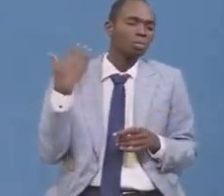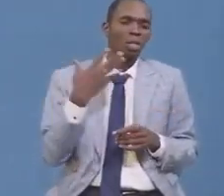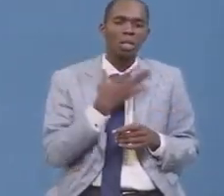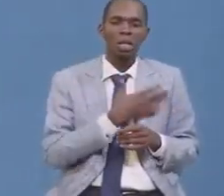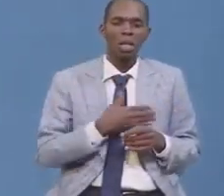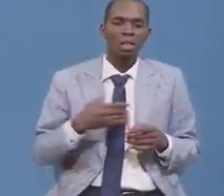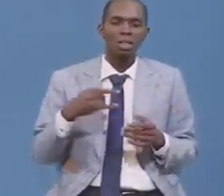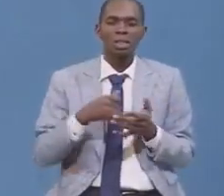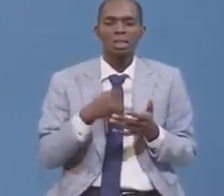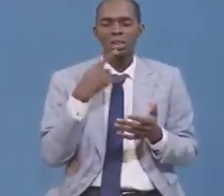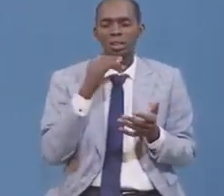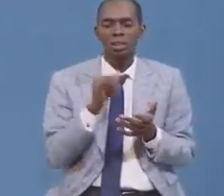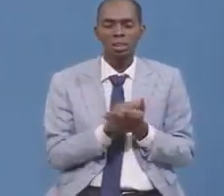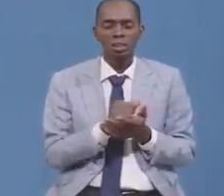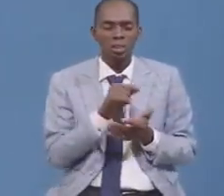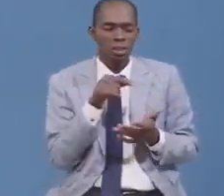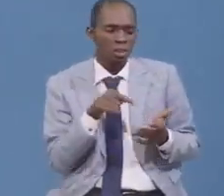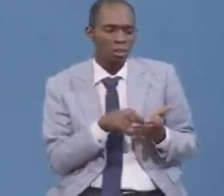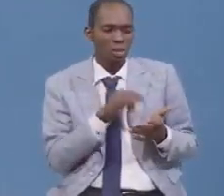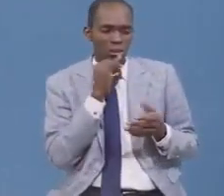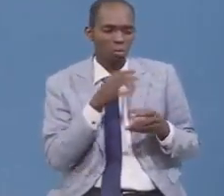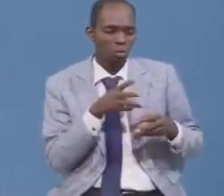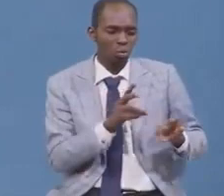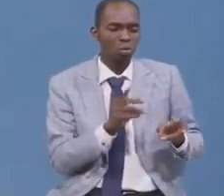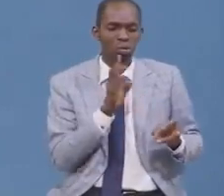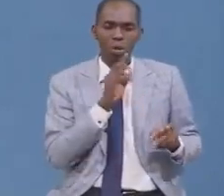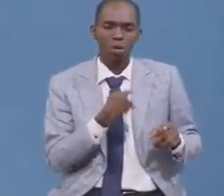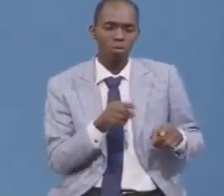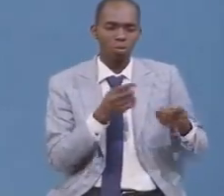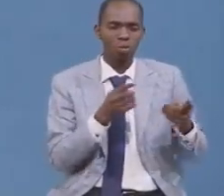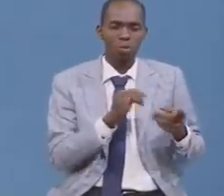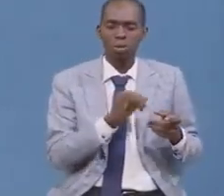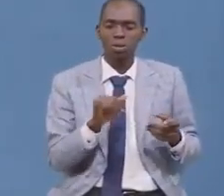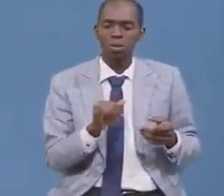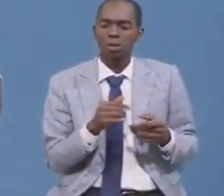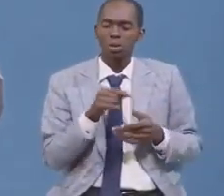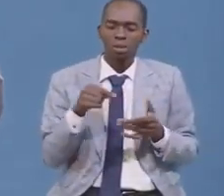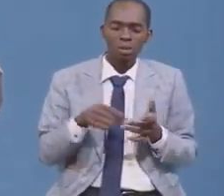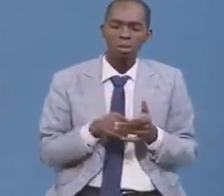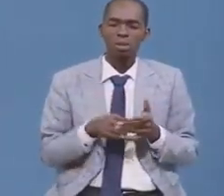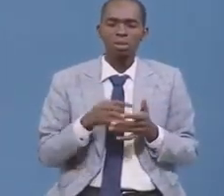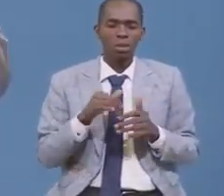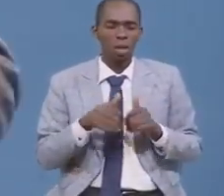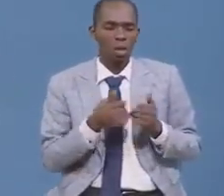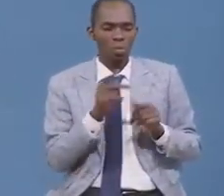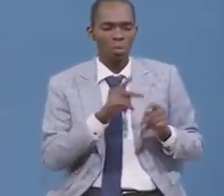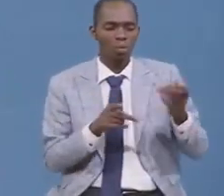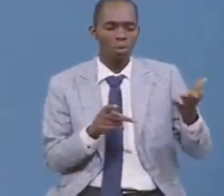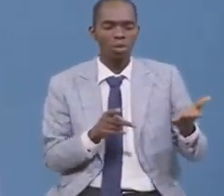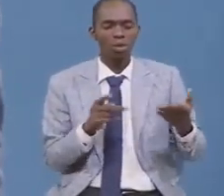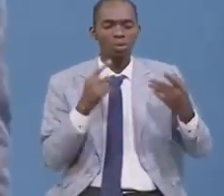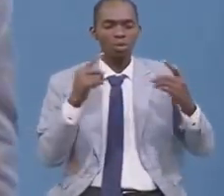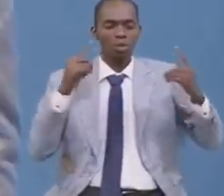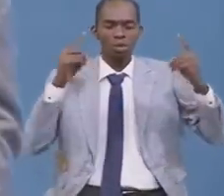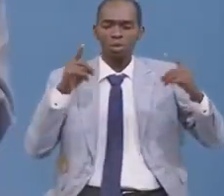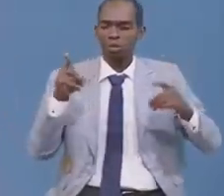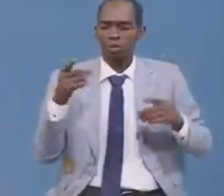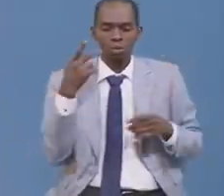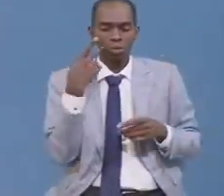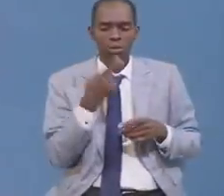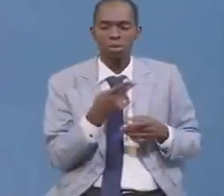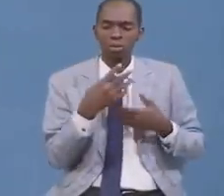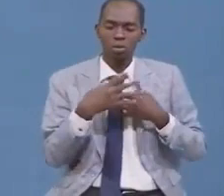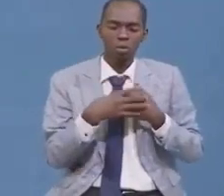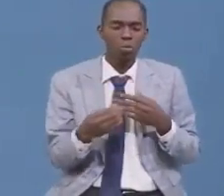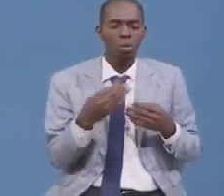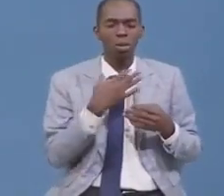this way you are going so and so that's how they did that's how they perish be careful it's the conscience మన